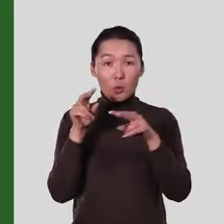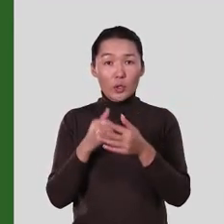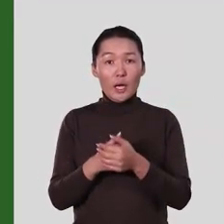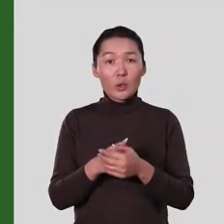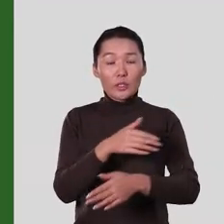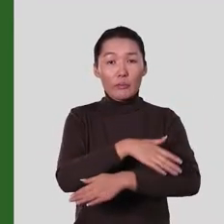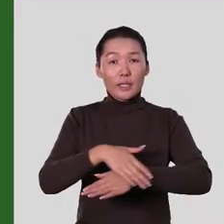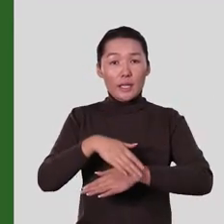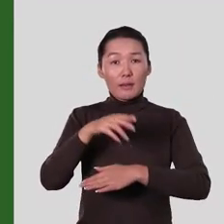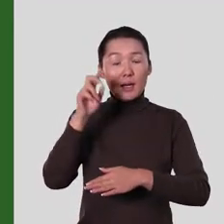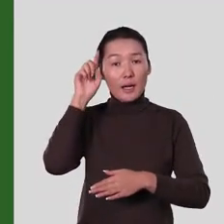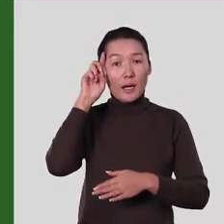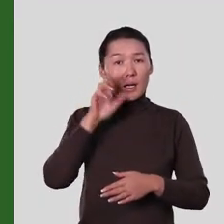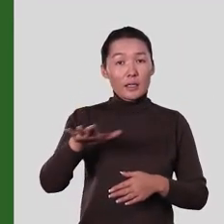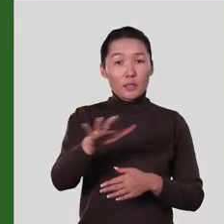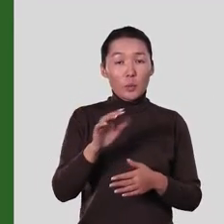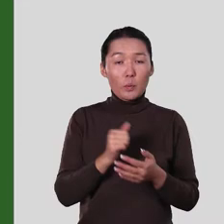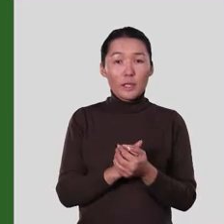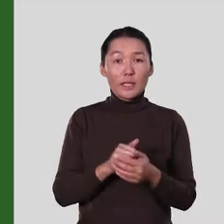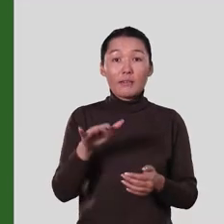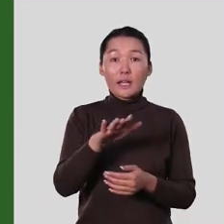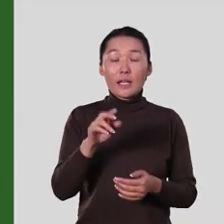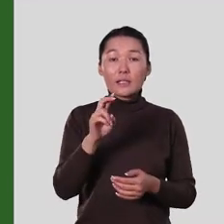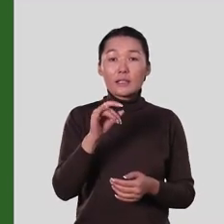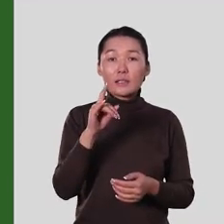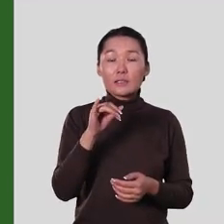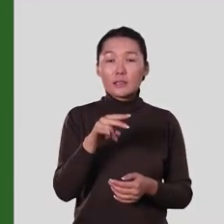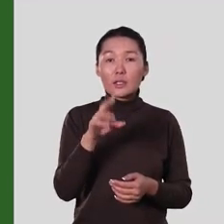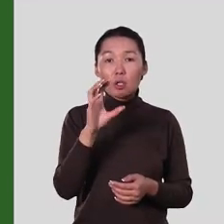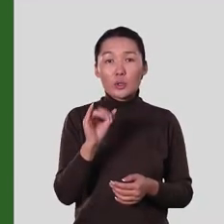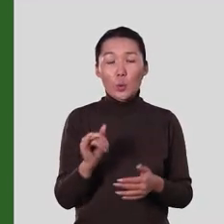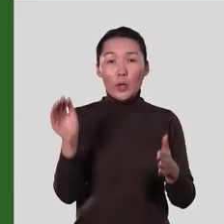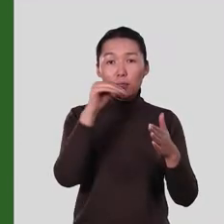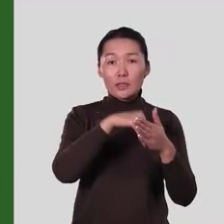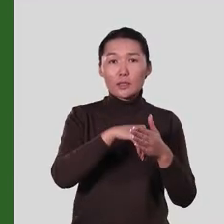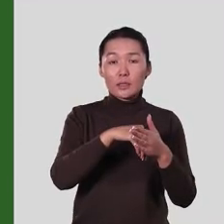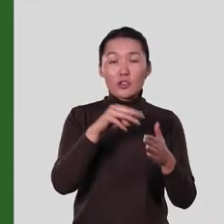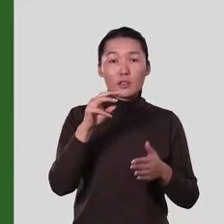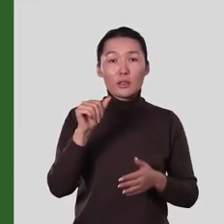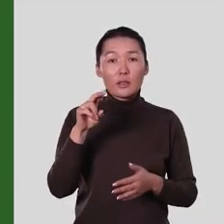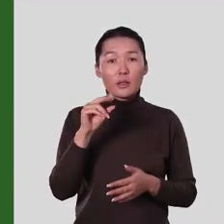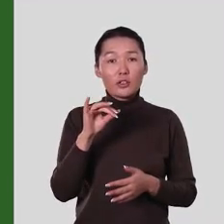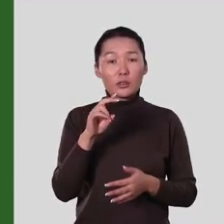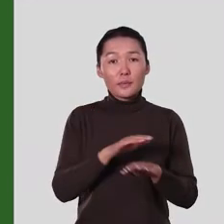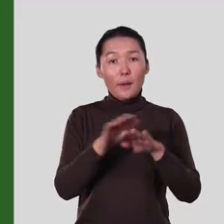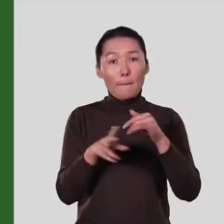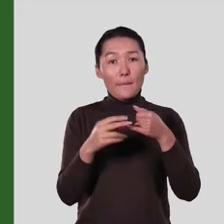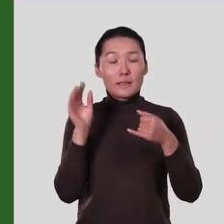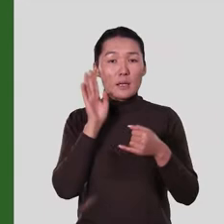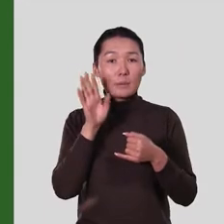пределов республики, в долине Кызылсу, относящейся к Таджикистану. Подземные